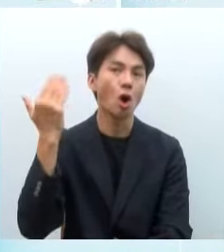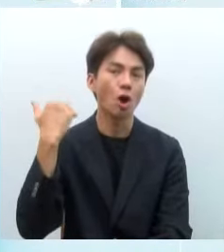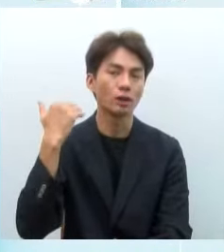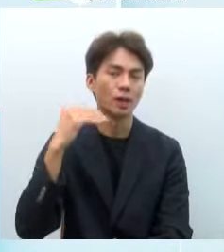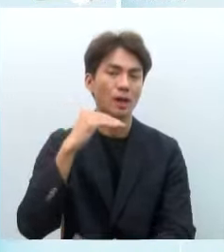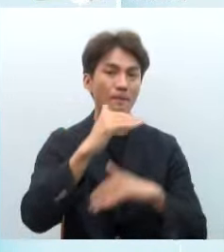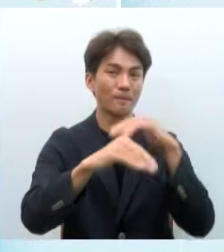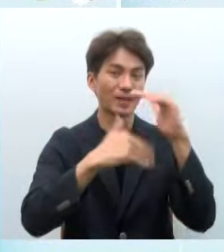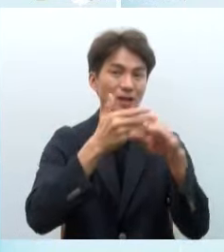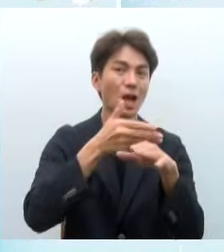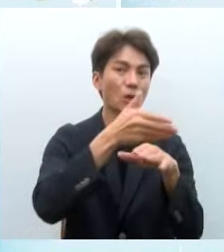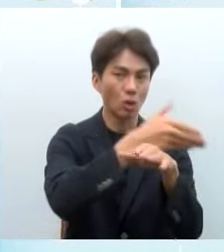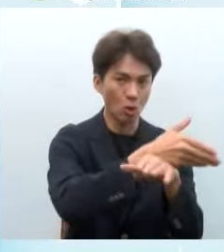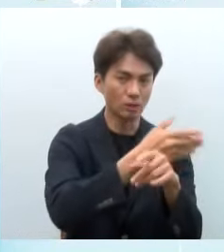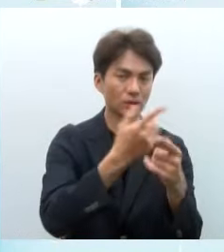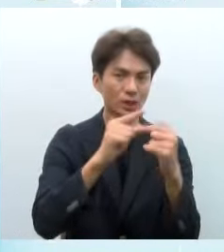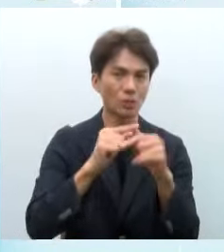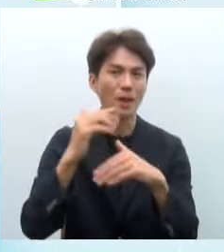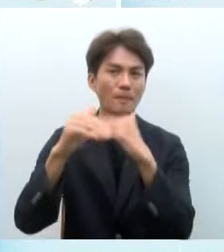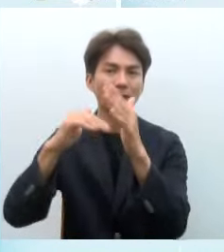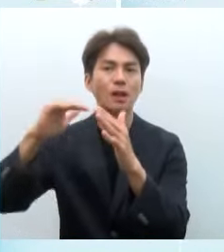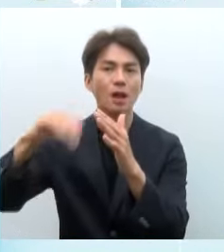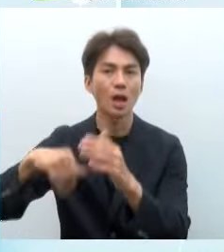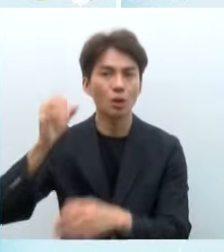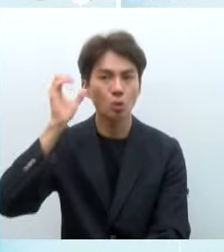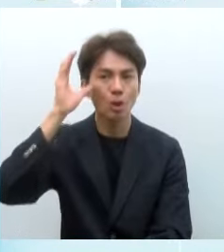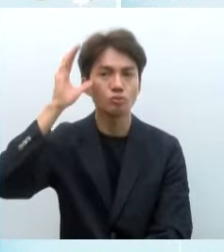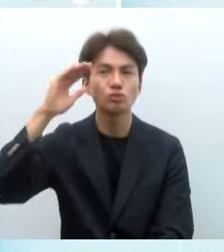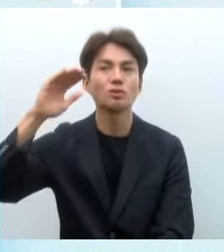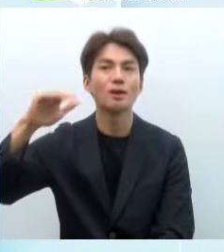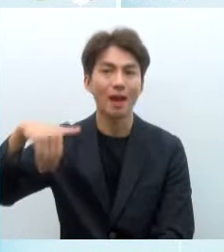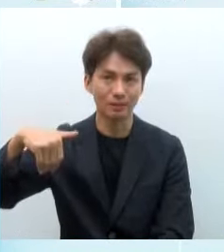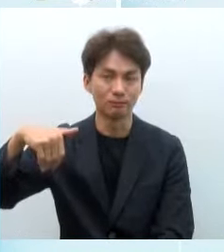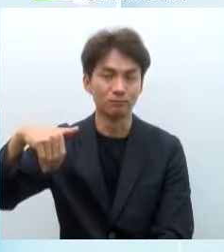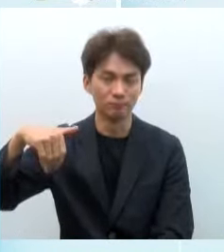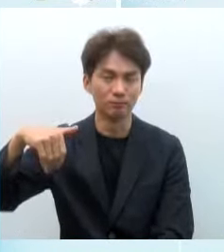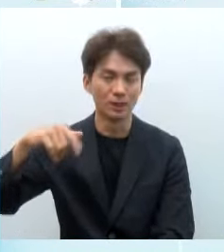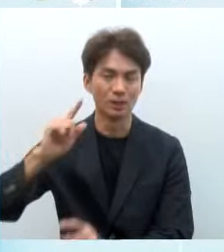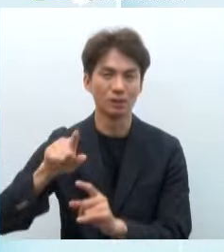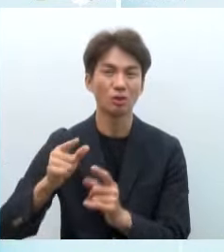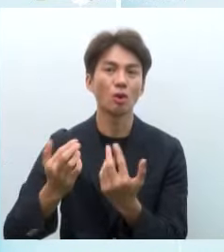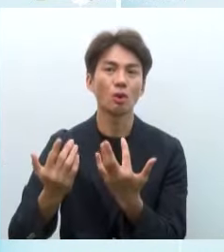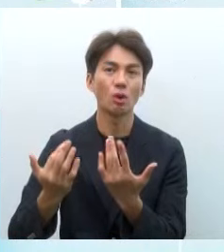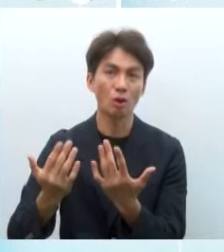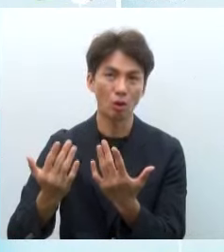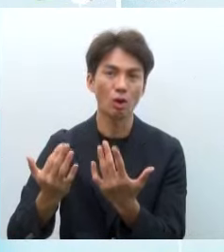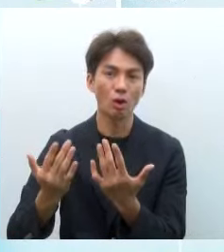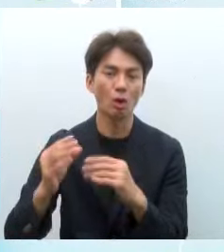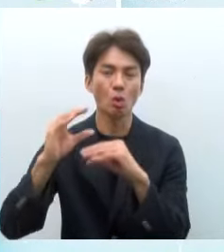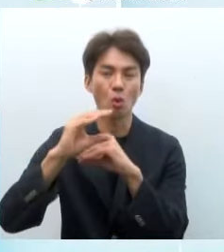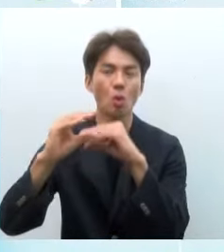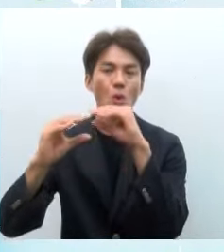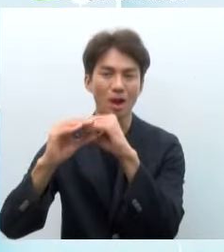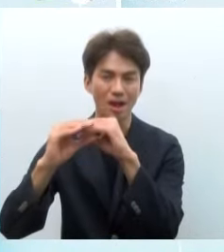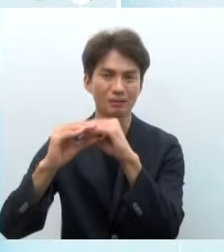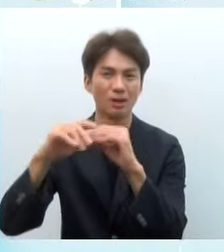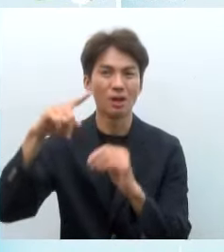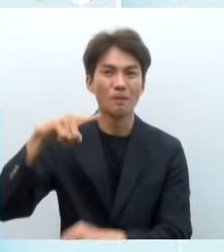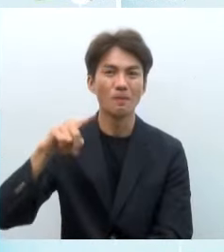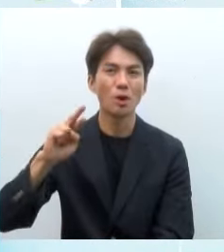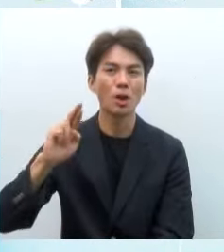แต่งตั้งและรุ่นนี้เป็นพัฒนาหลังแต่งตั้งนะครับดังนั้นก็ต้องรอซึ่งพรบ.งบประมาณเนี่ยจะผ่